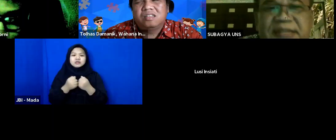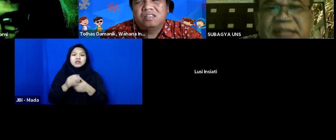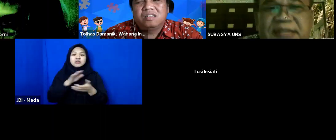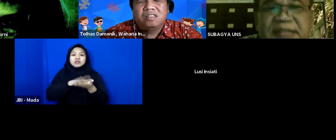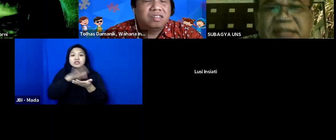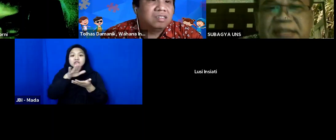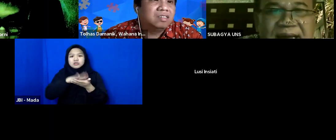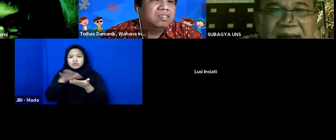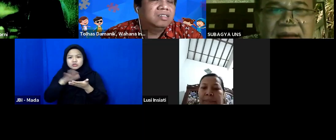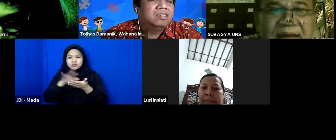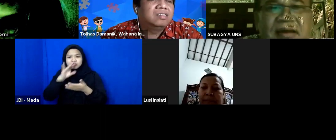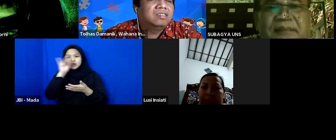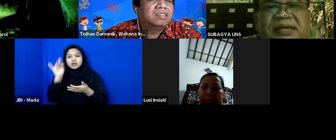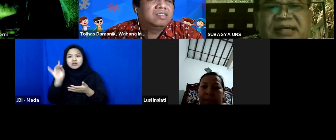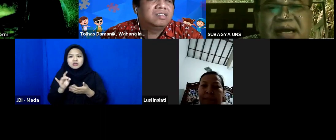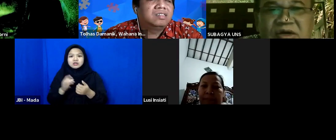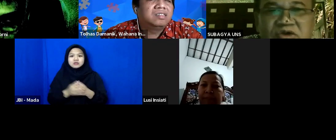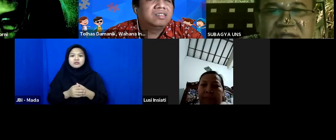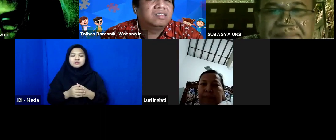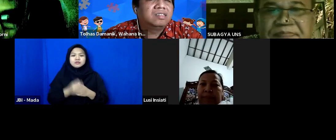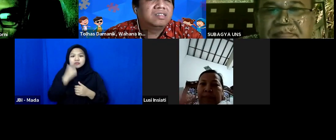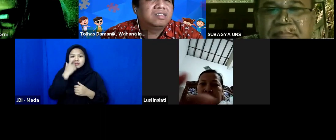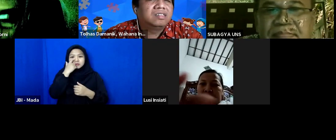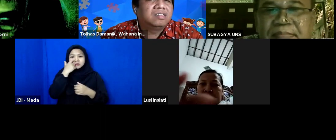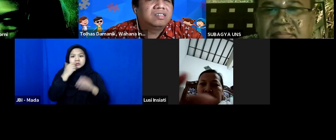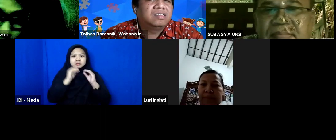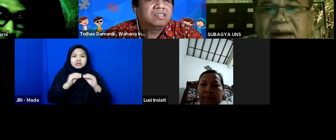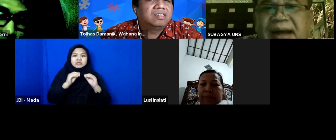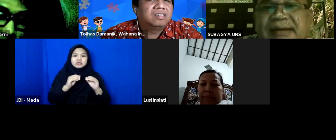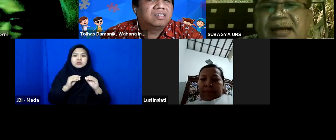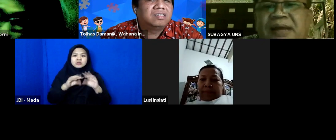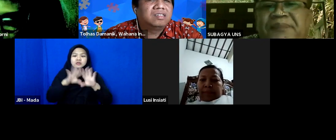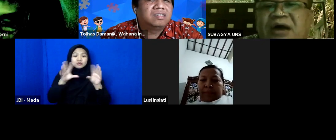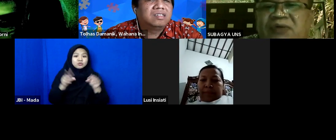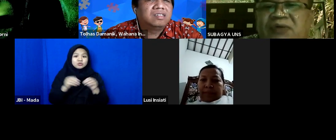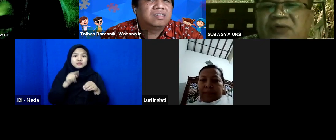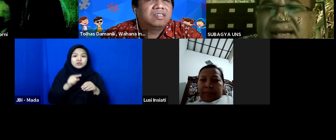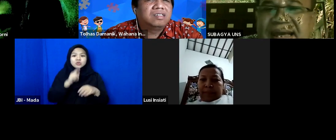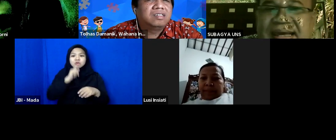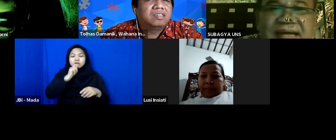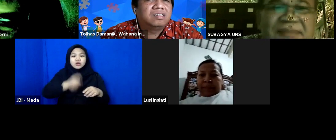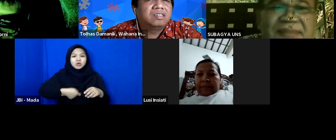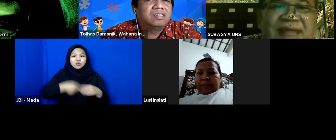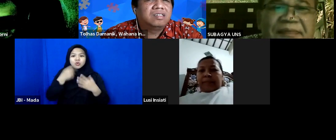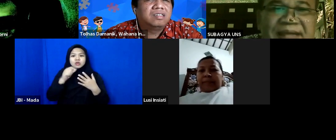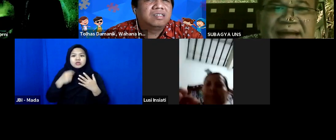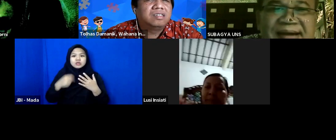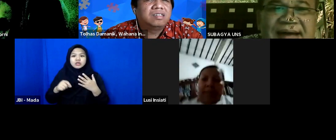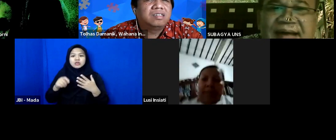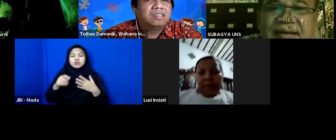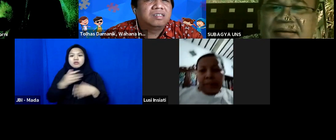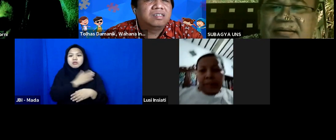distribute to dipakainya ledekan inklusif adalah pengakuan nilai dan